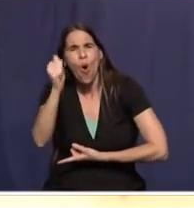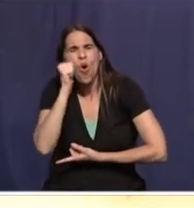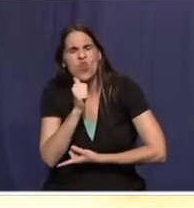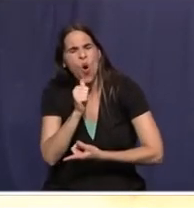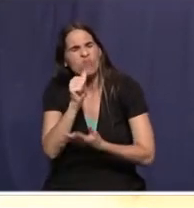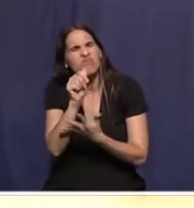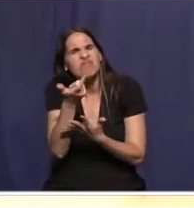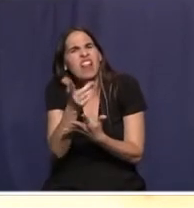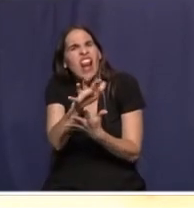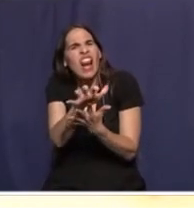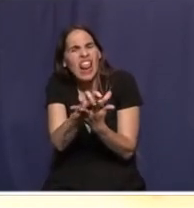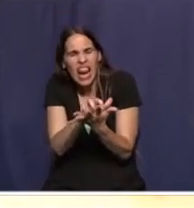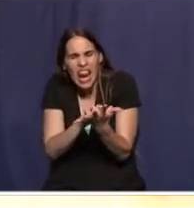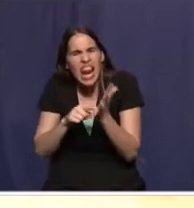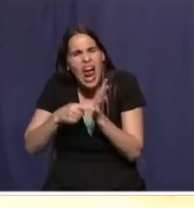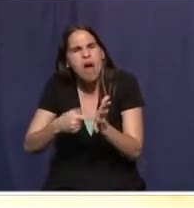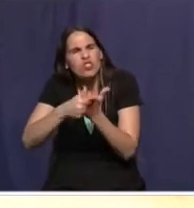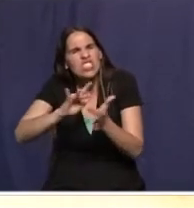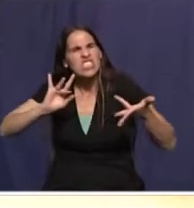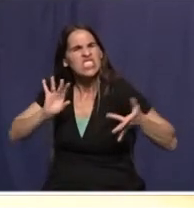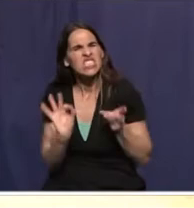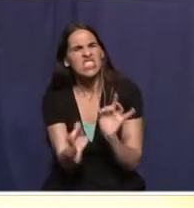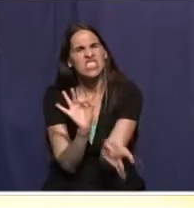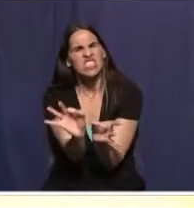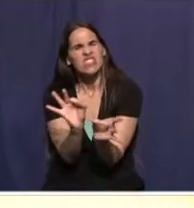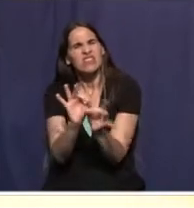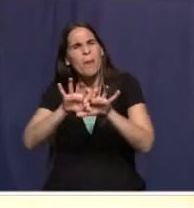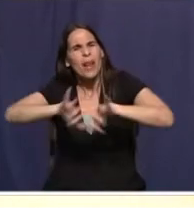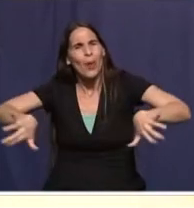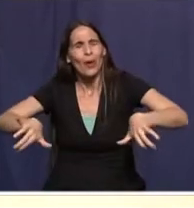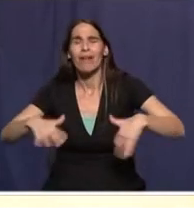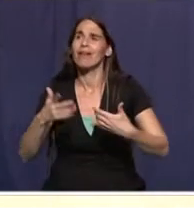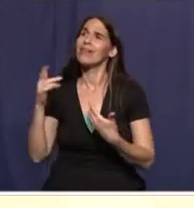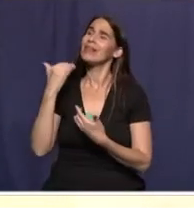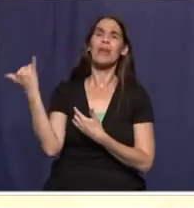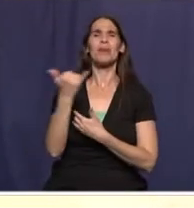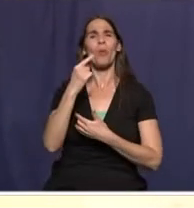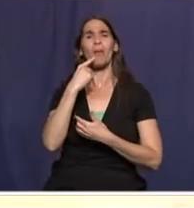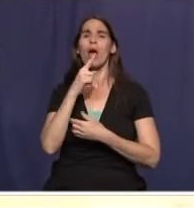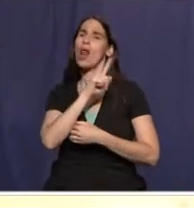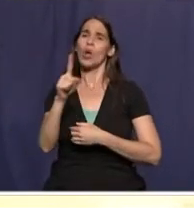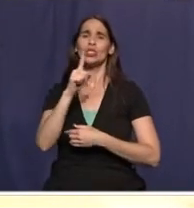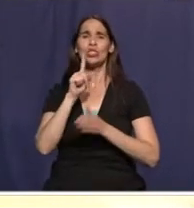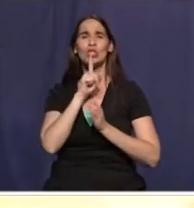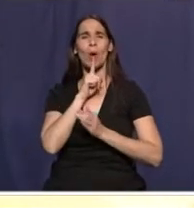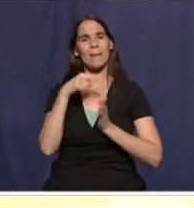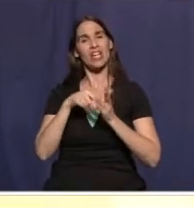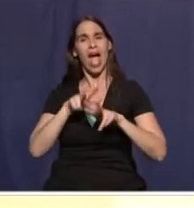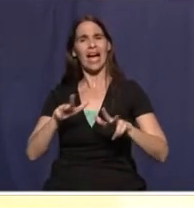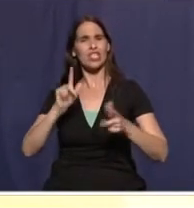פרקים של פילוג והסתה? עד מתי נמשיך לצטט את הבית לא אשתו כי ארצי שינתה את פניה, כאשר